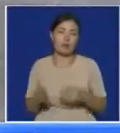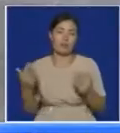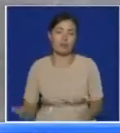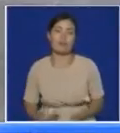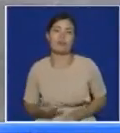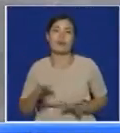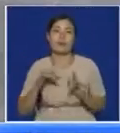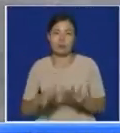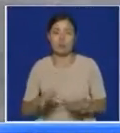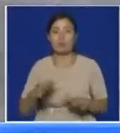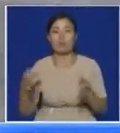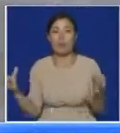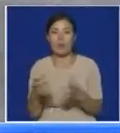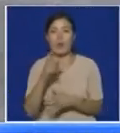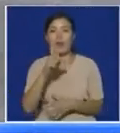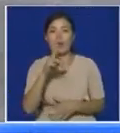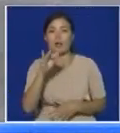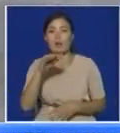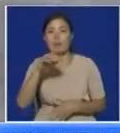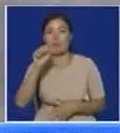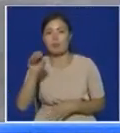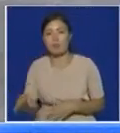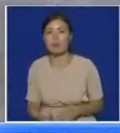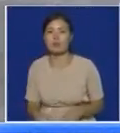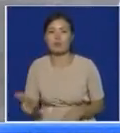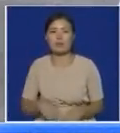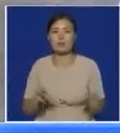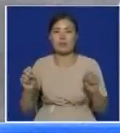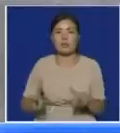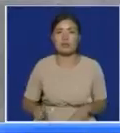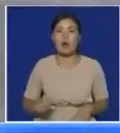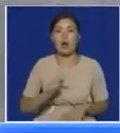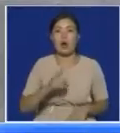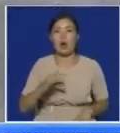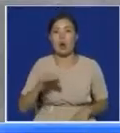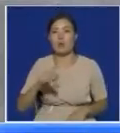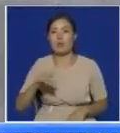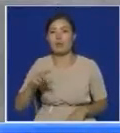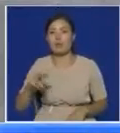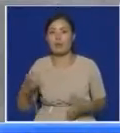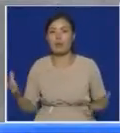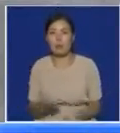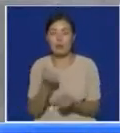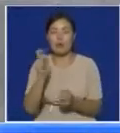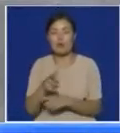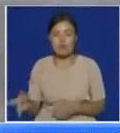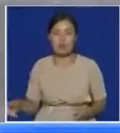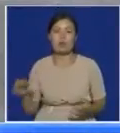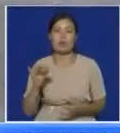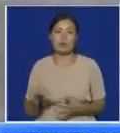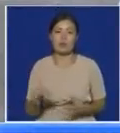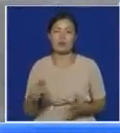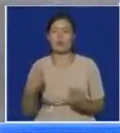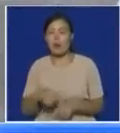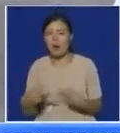дел, патрульные экипажи оснащены спасательными жилетами, специальными оградительными лентами, оборудованием пожаротушения, гидравлическими